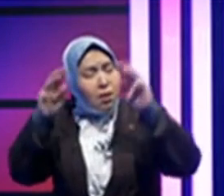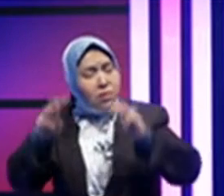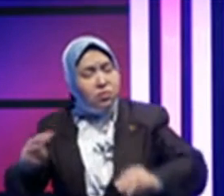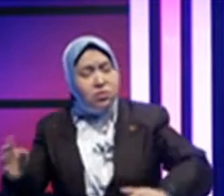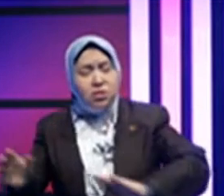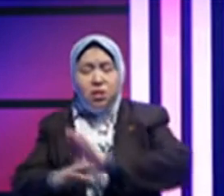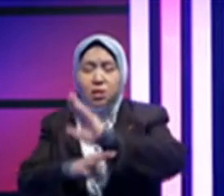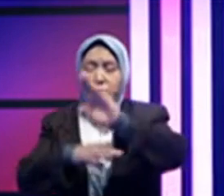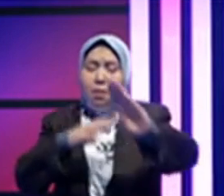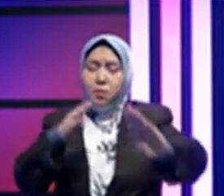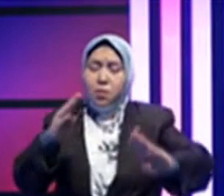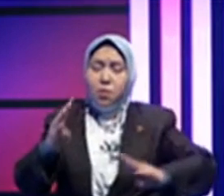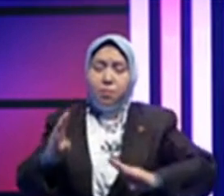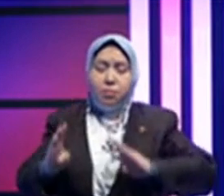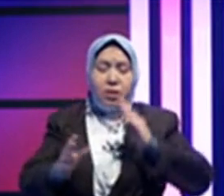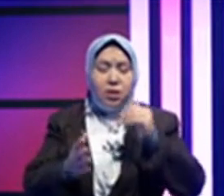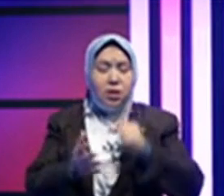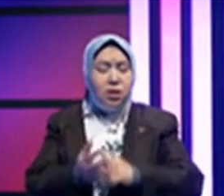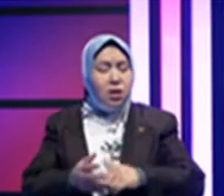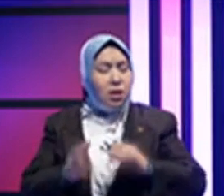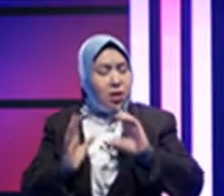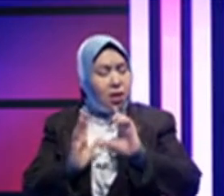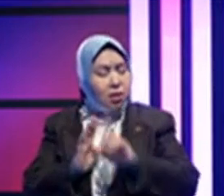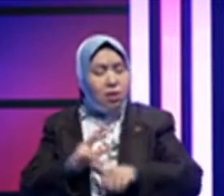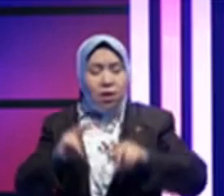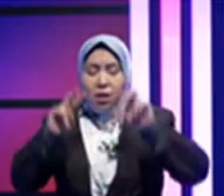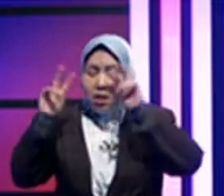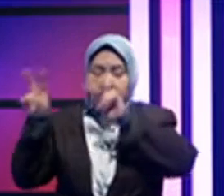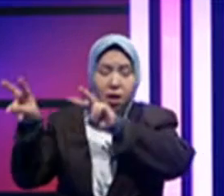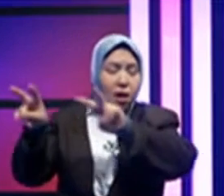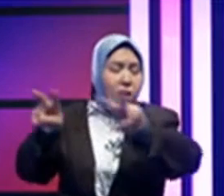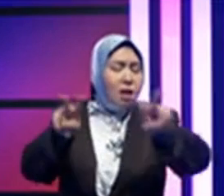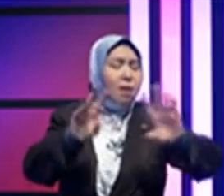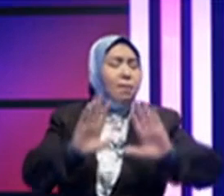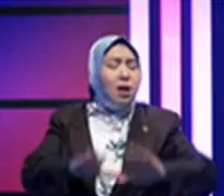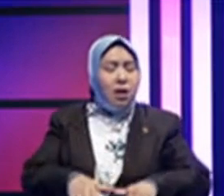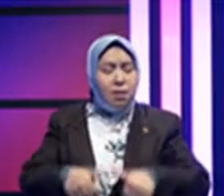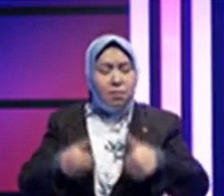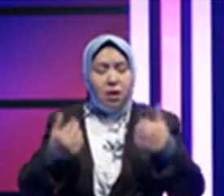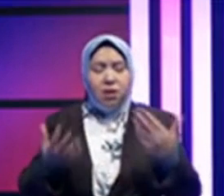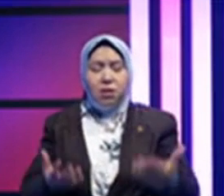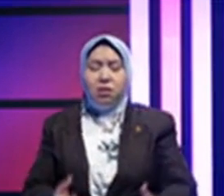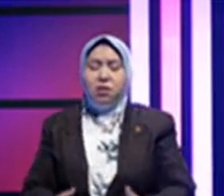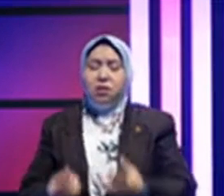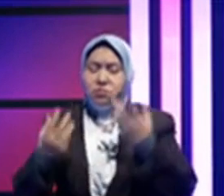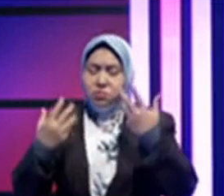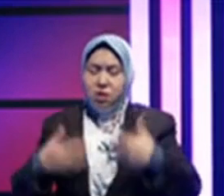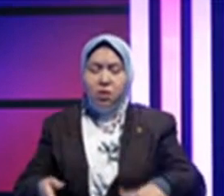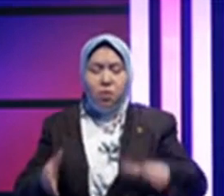فانظروا كيف كان عاقبة الذين من